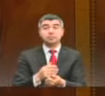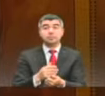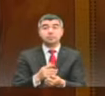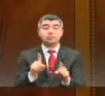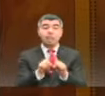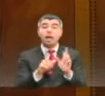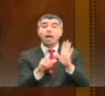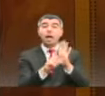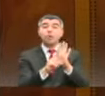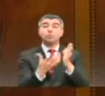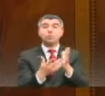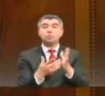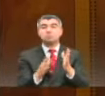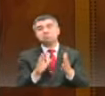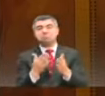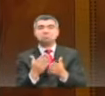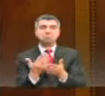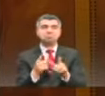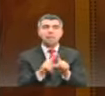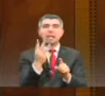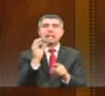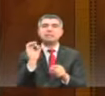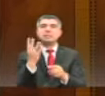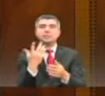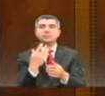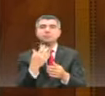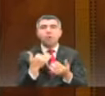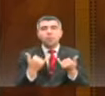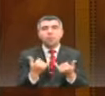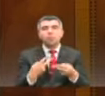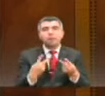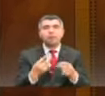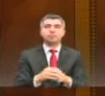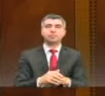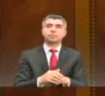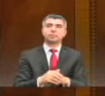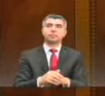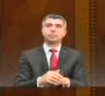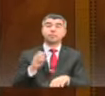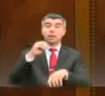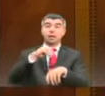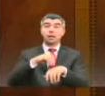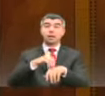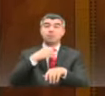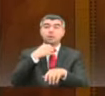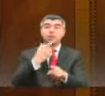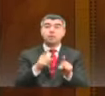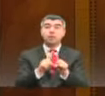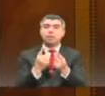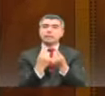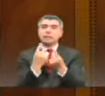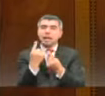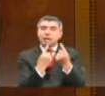نصاً تنظيمياً صدر منها أكثر من النصف قليلاً لحد الساعة. ثم بعد ذلك وضع آلية للتشاور